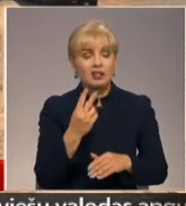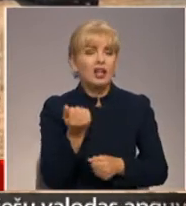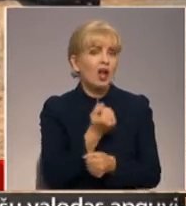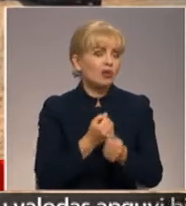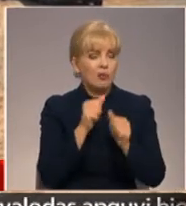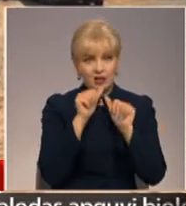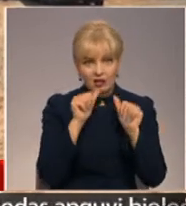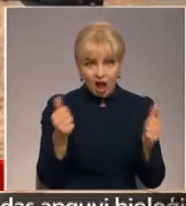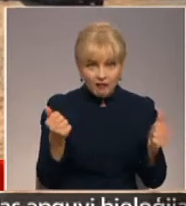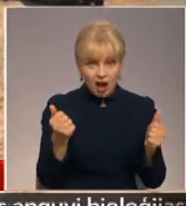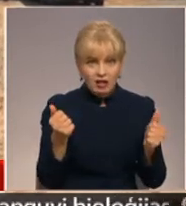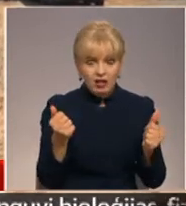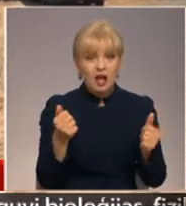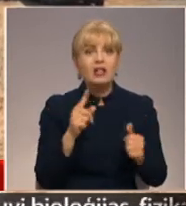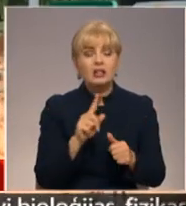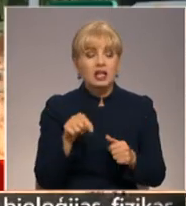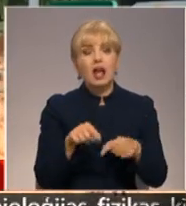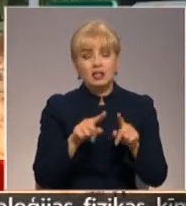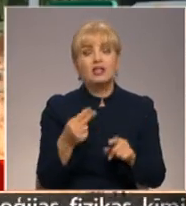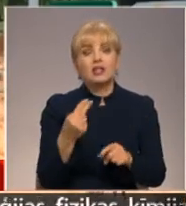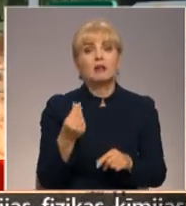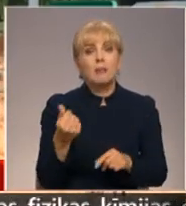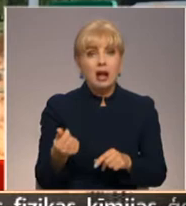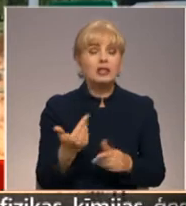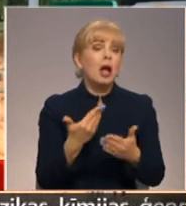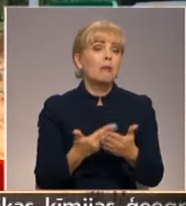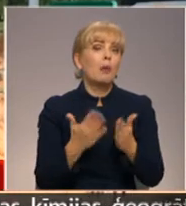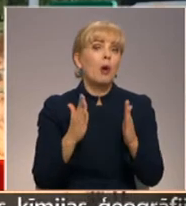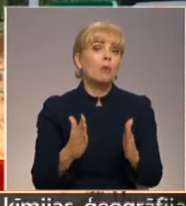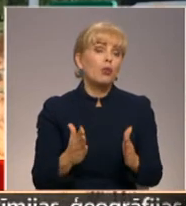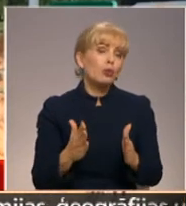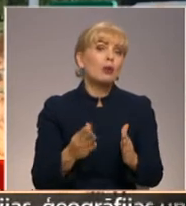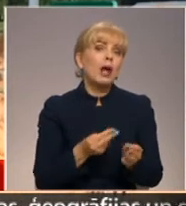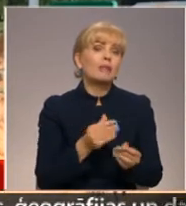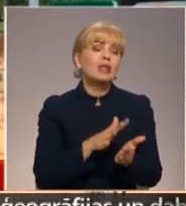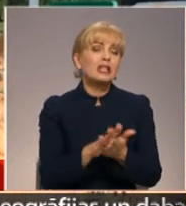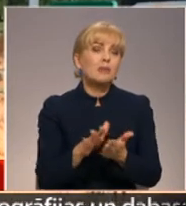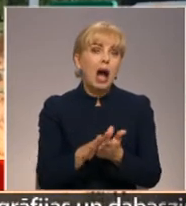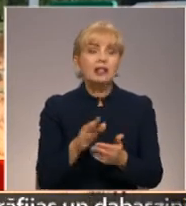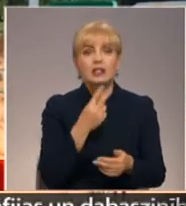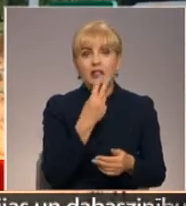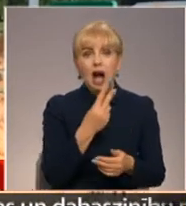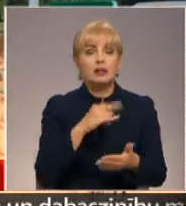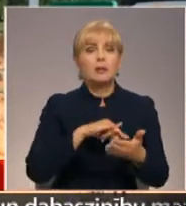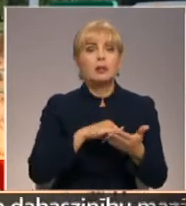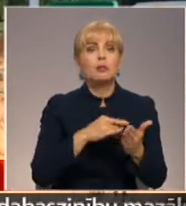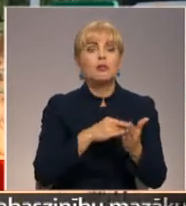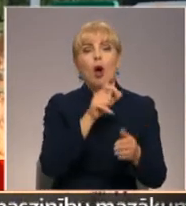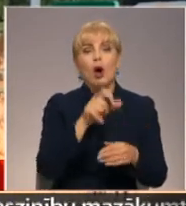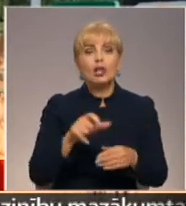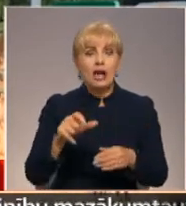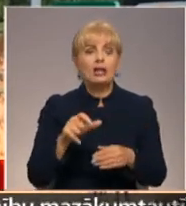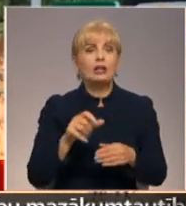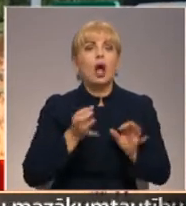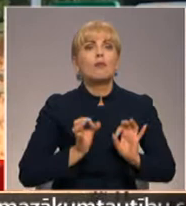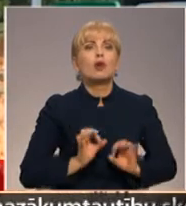neizdodas. Tas lietas maksā tik, cik viņas maksā. Būtu pareizi arī šīs izmaksas skatītos ne tikai projektētāji, bet arī profesionāli